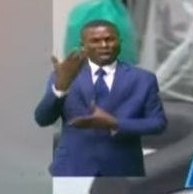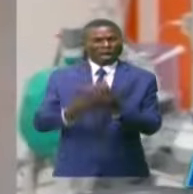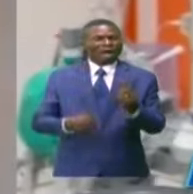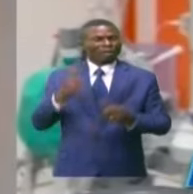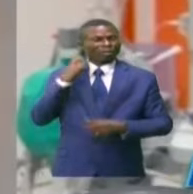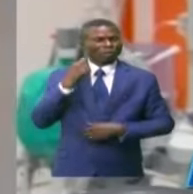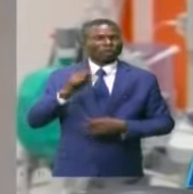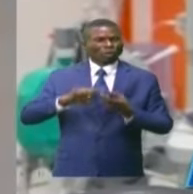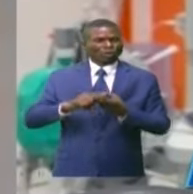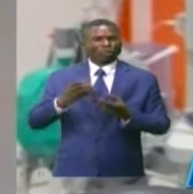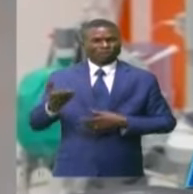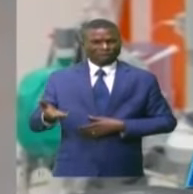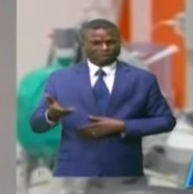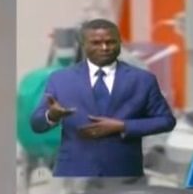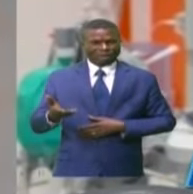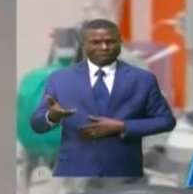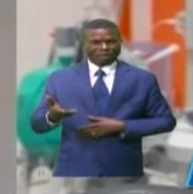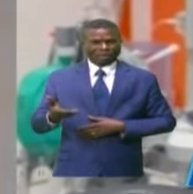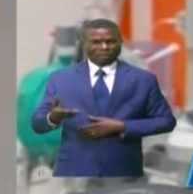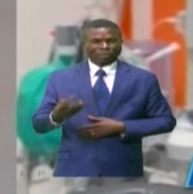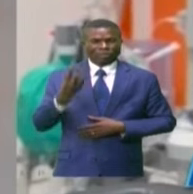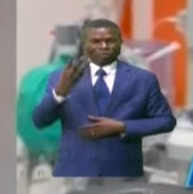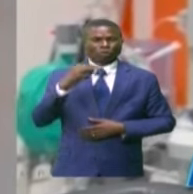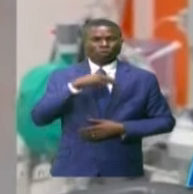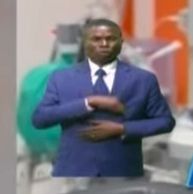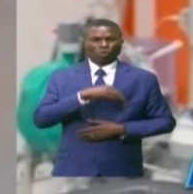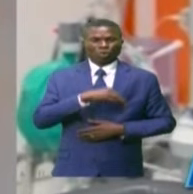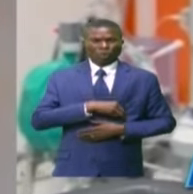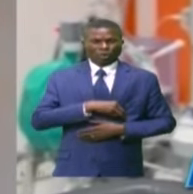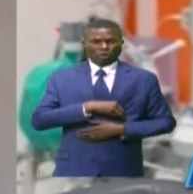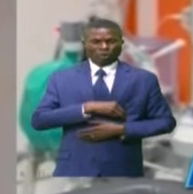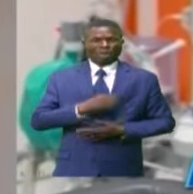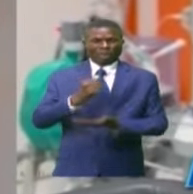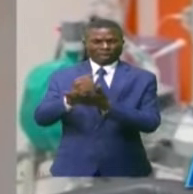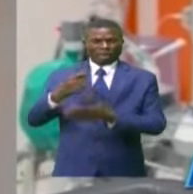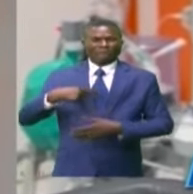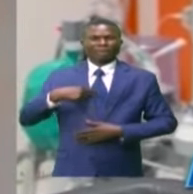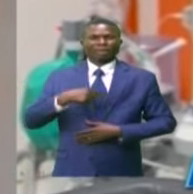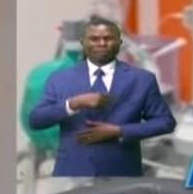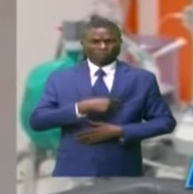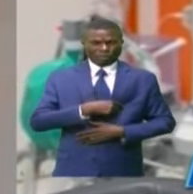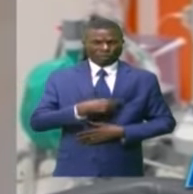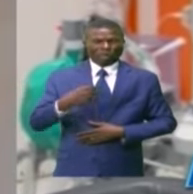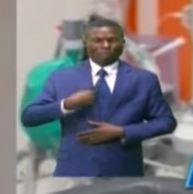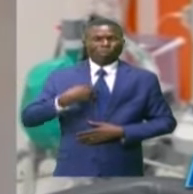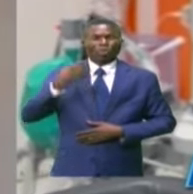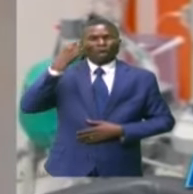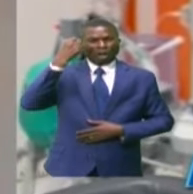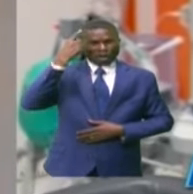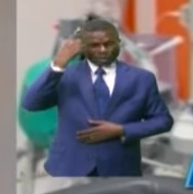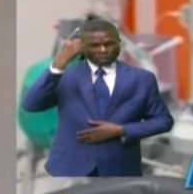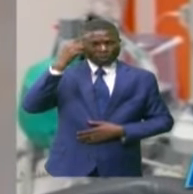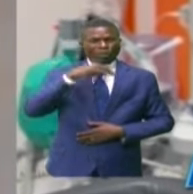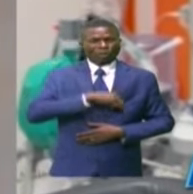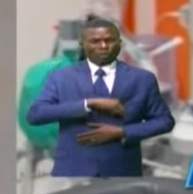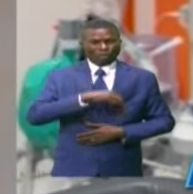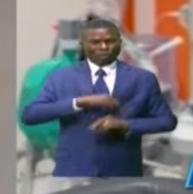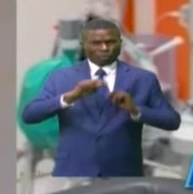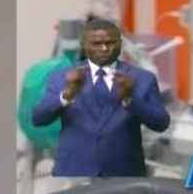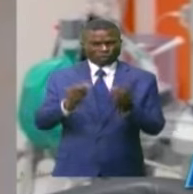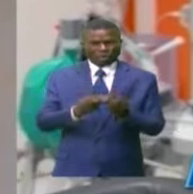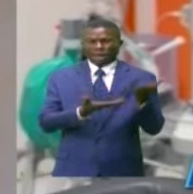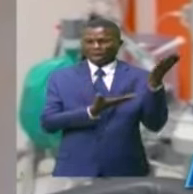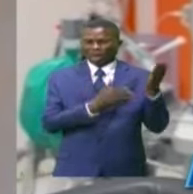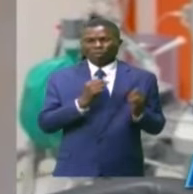médecin. Ces trois missions nous ont vraiment aidés et j'ai compris que ces missions ont beaucoup